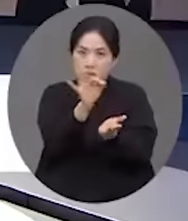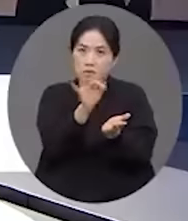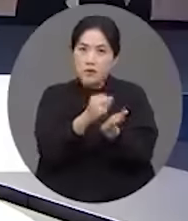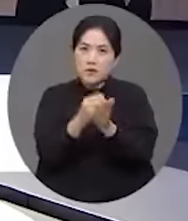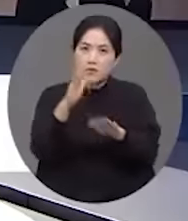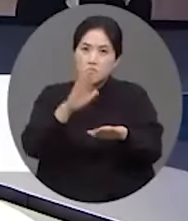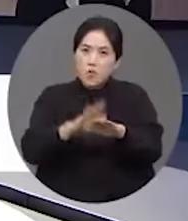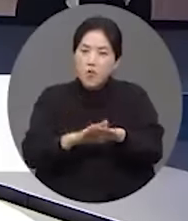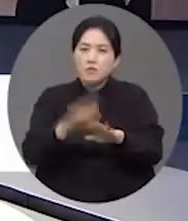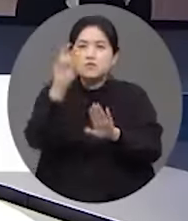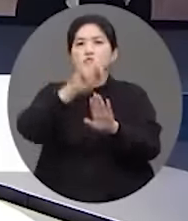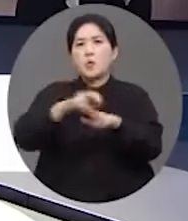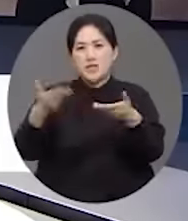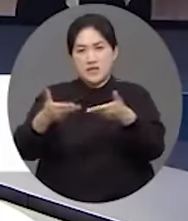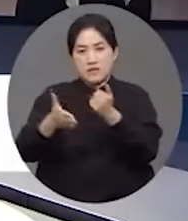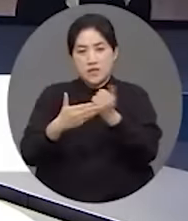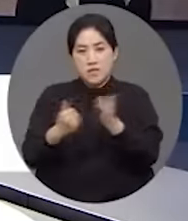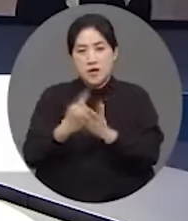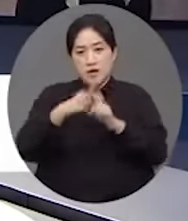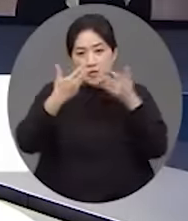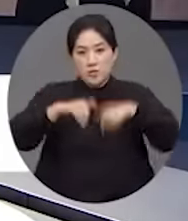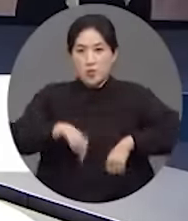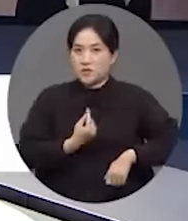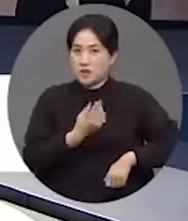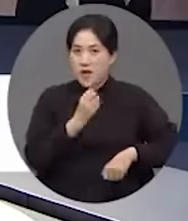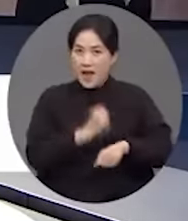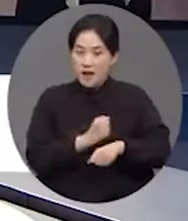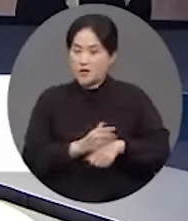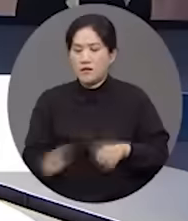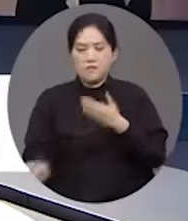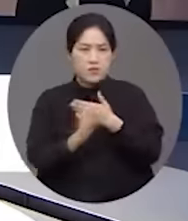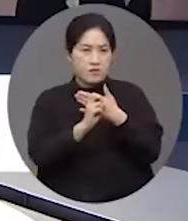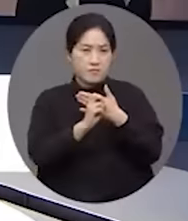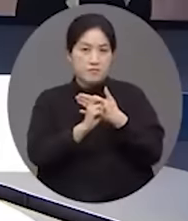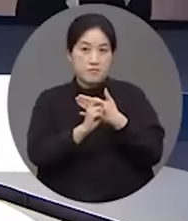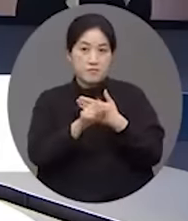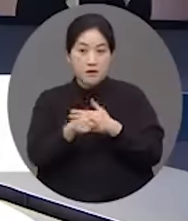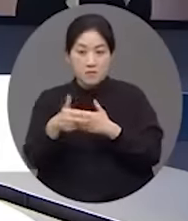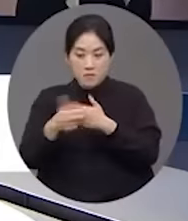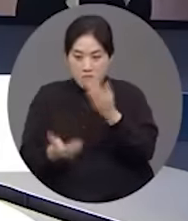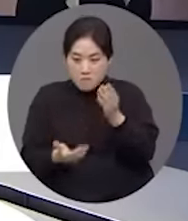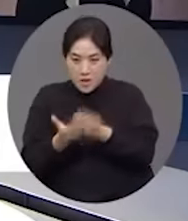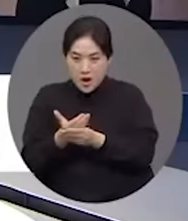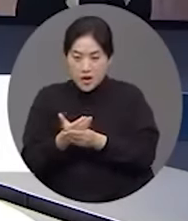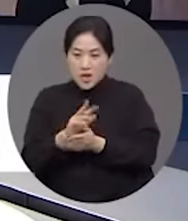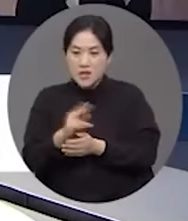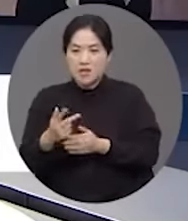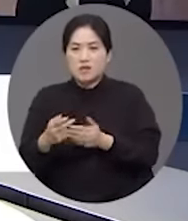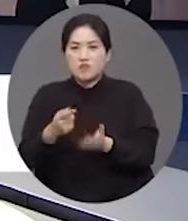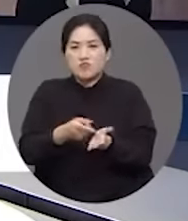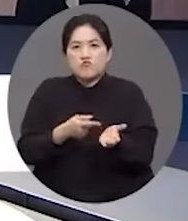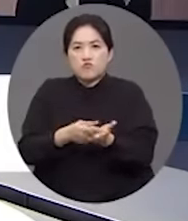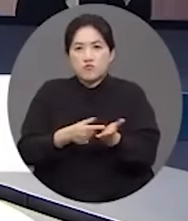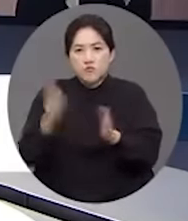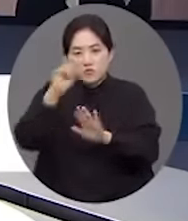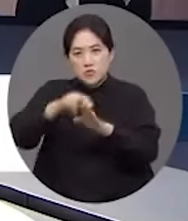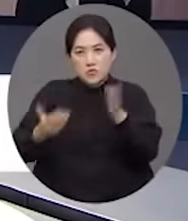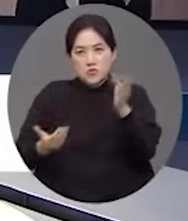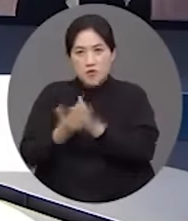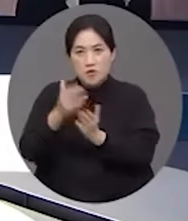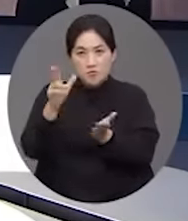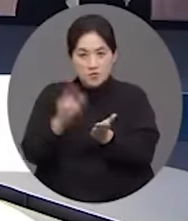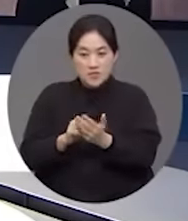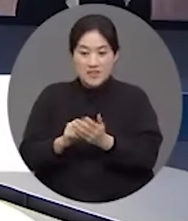행위이기 때문에 간호사가 이렇게 혼자서 하는 건 불법인데요. 이 병원에서 발생한 대리수술과 의료사고 의혹은 이게